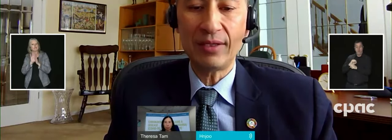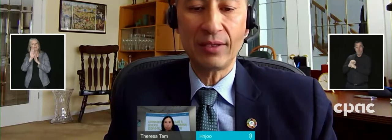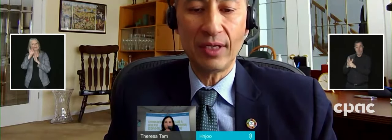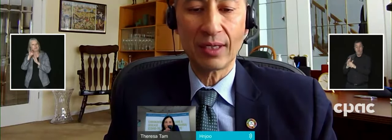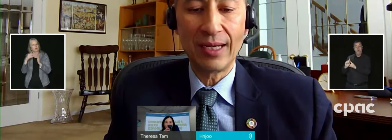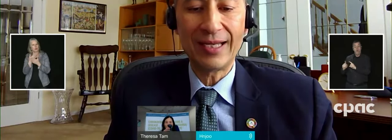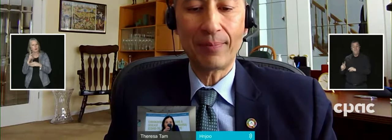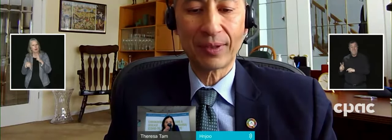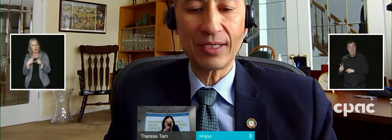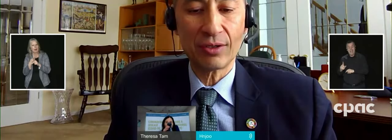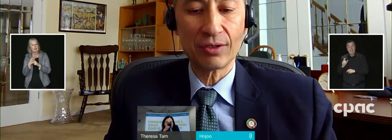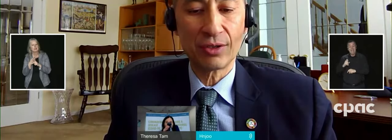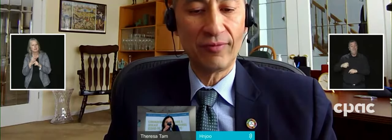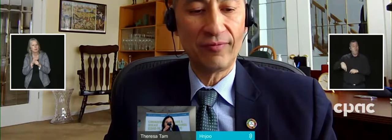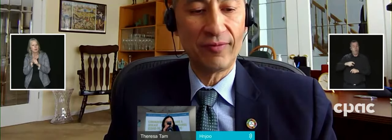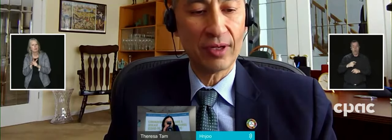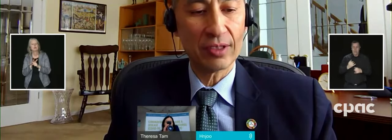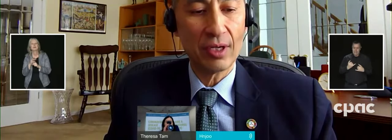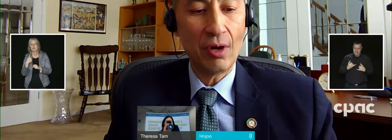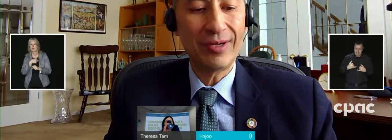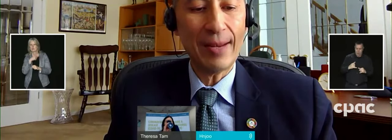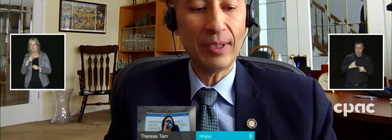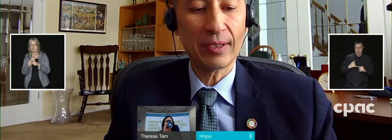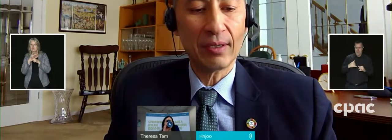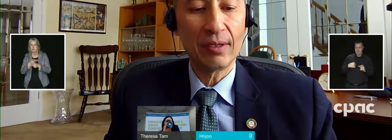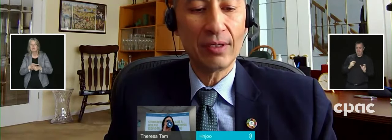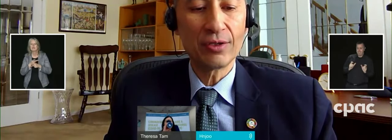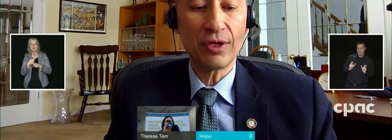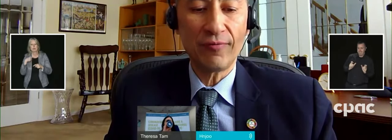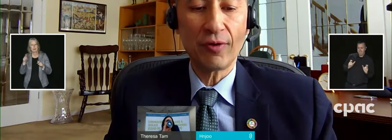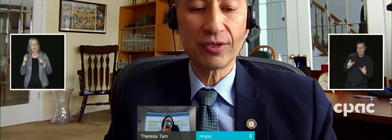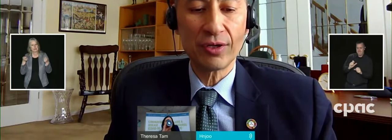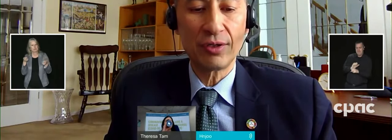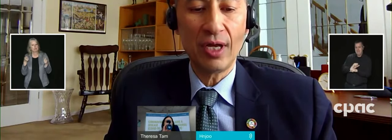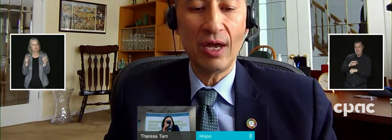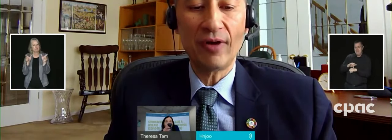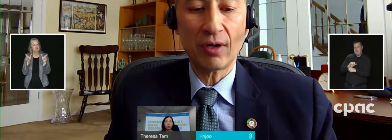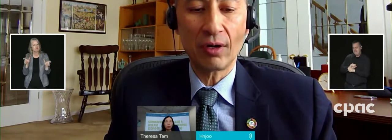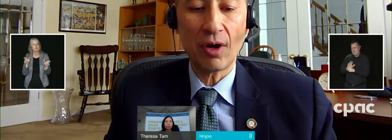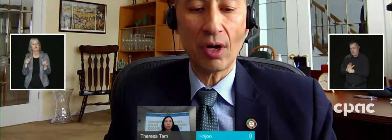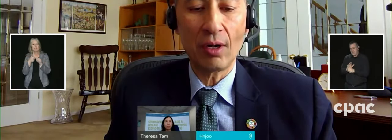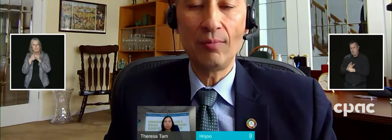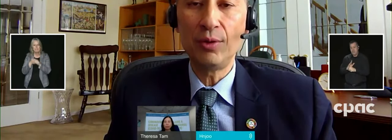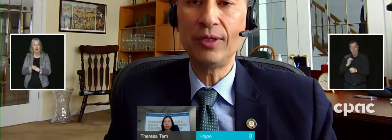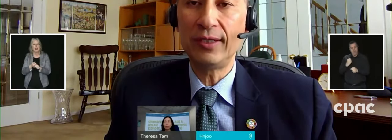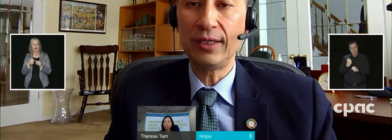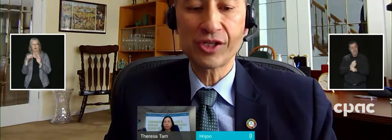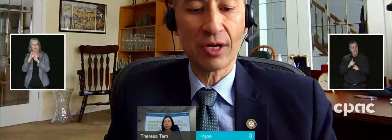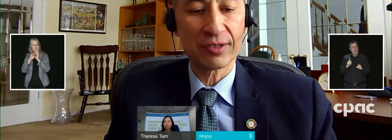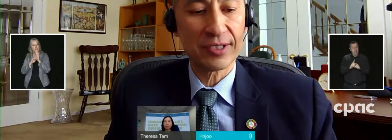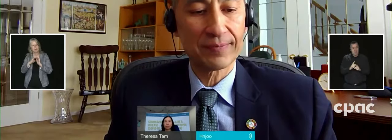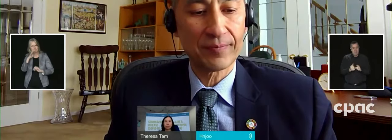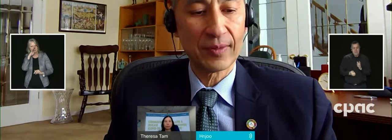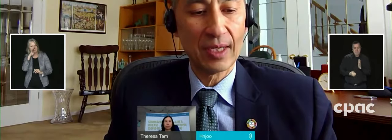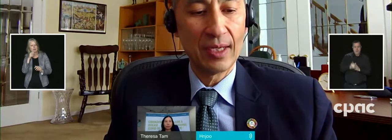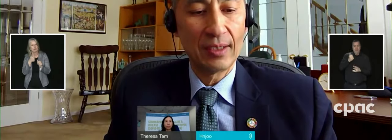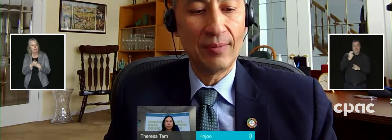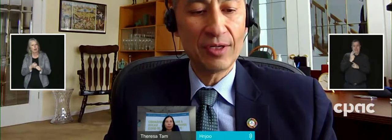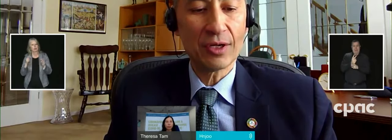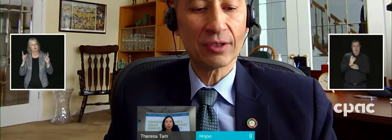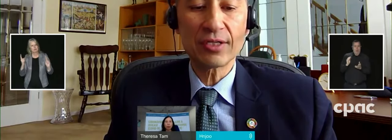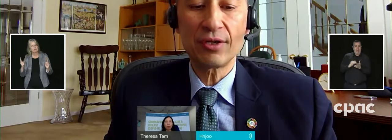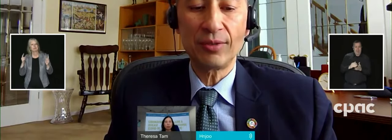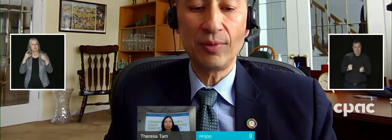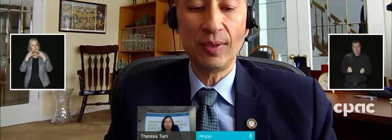devons maintenir la pression sur le virus en appliquant ce qui fonctionne avec encore plus de diligence.